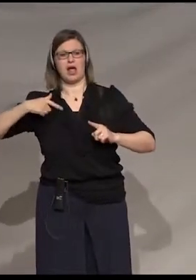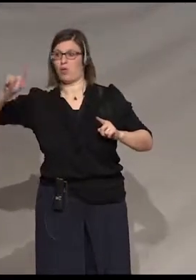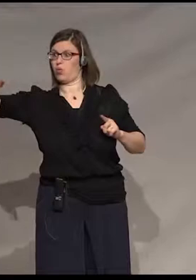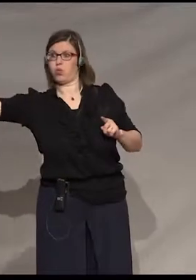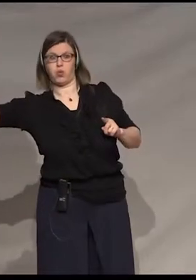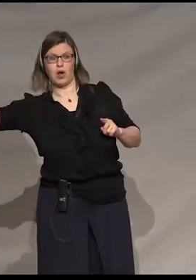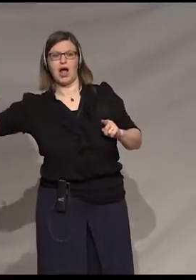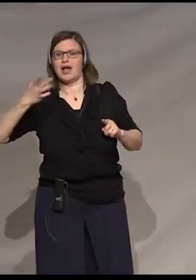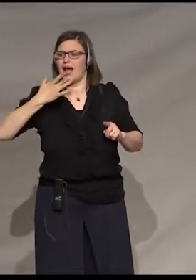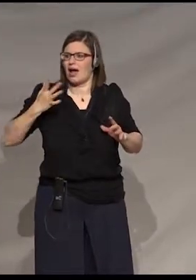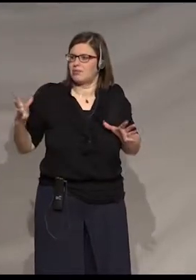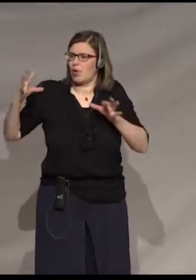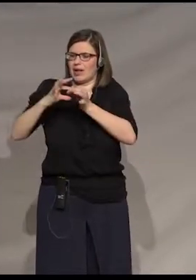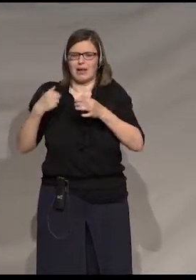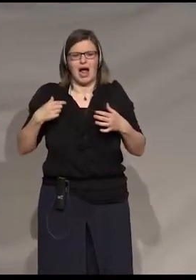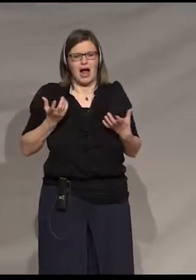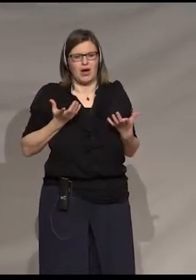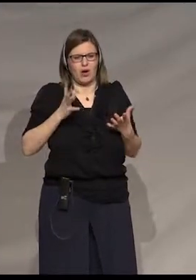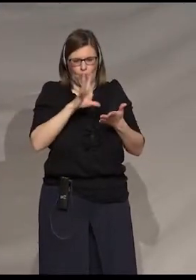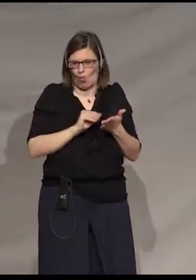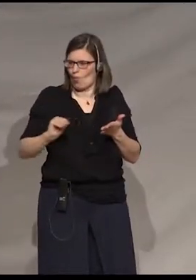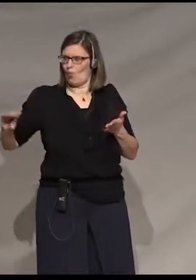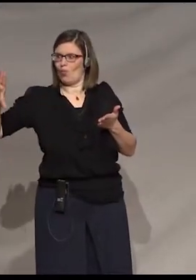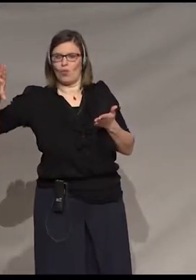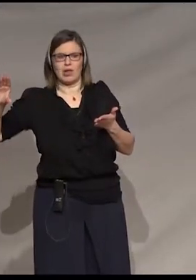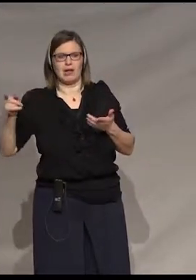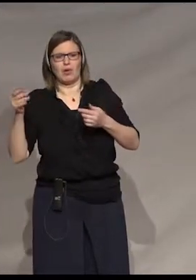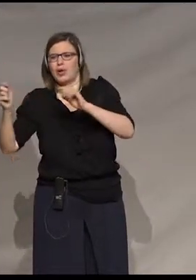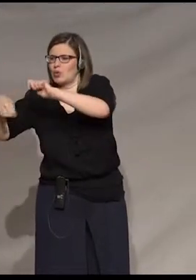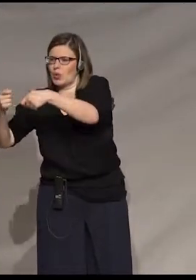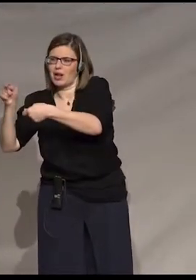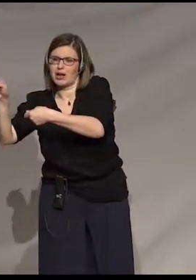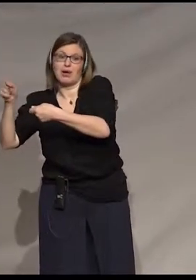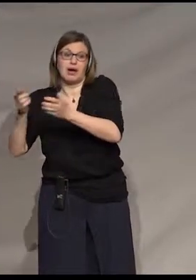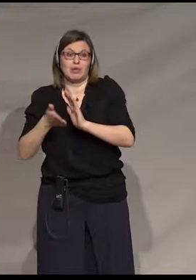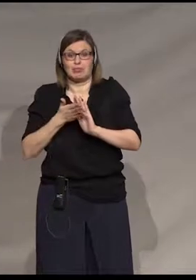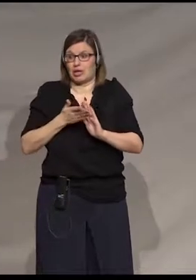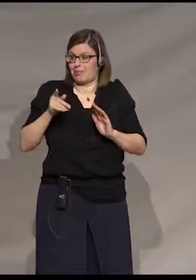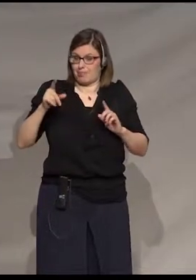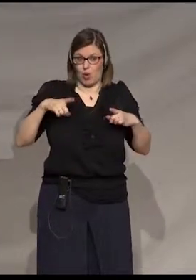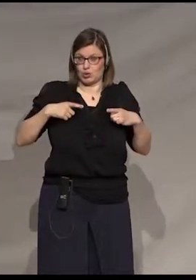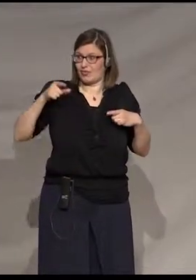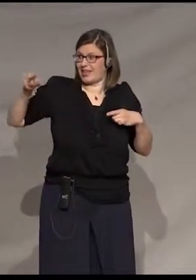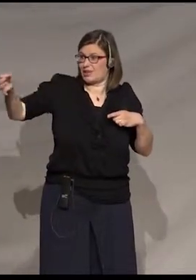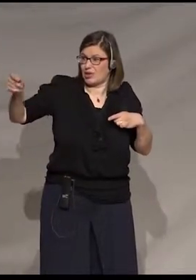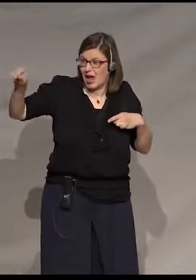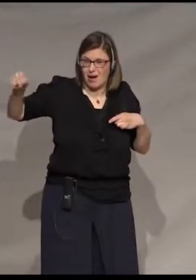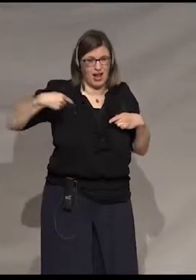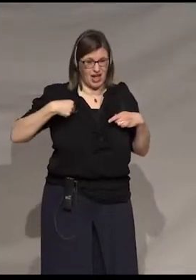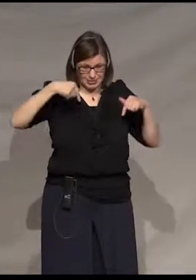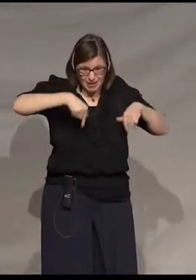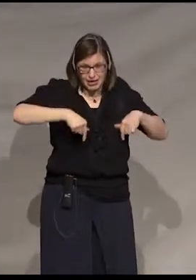nemůžete. Technologii, která vám pomůže využívat to, co v tu chvíli fyzicky nebudete moct. Jak konkrétně?